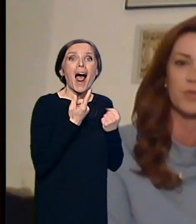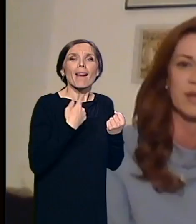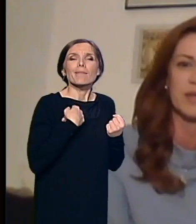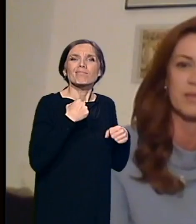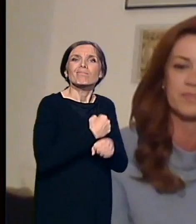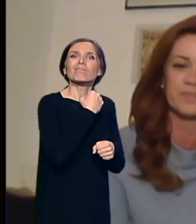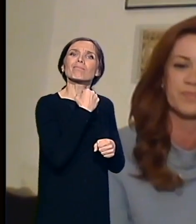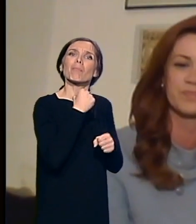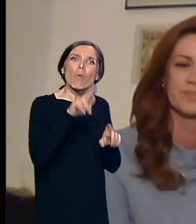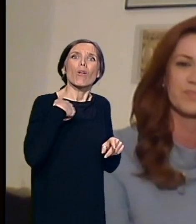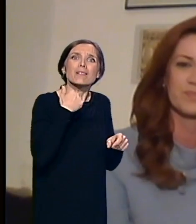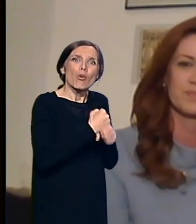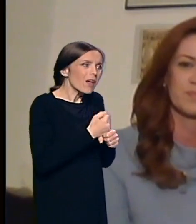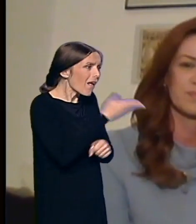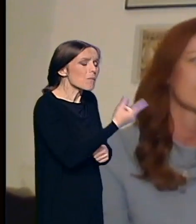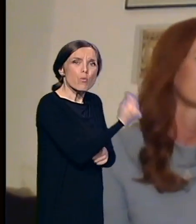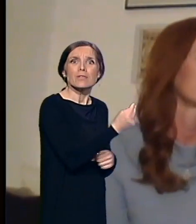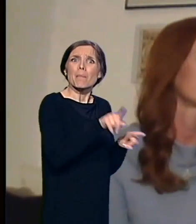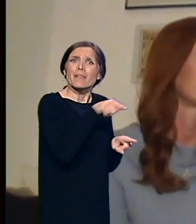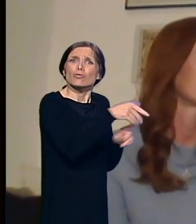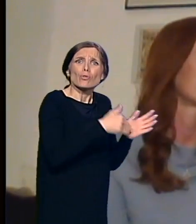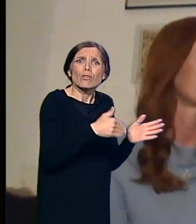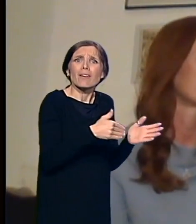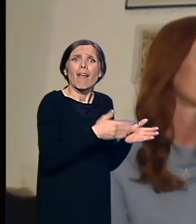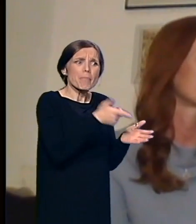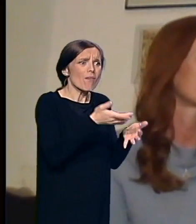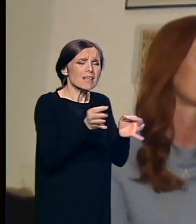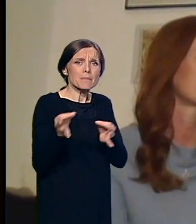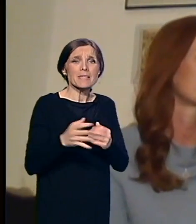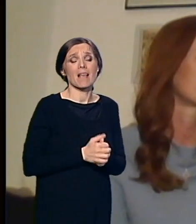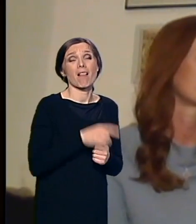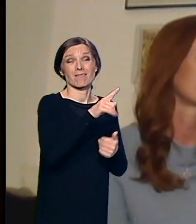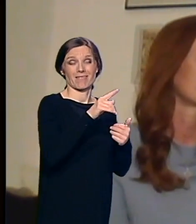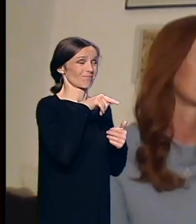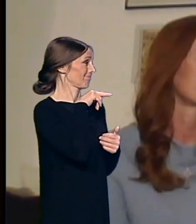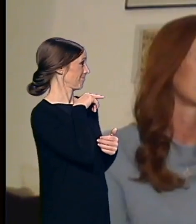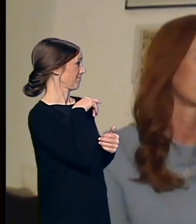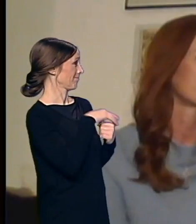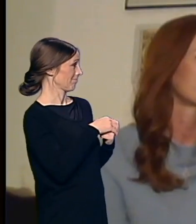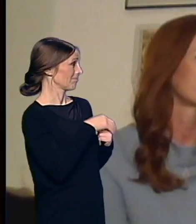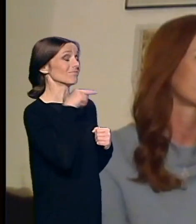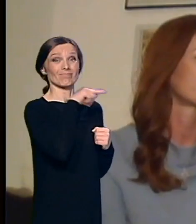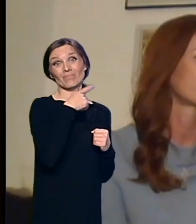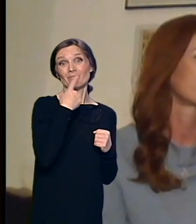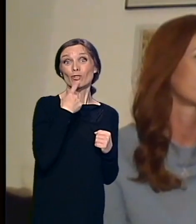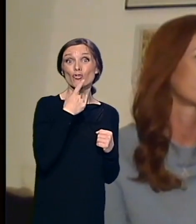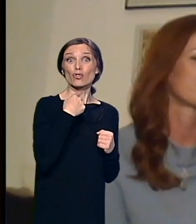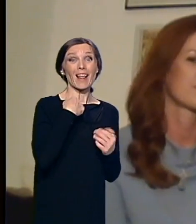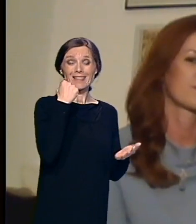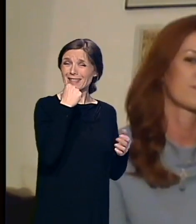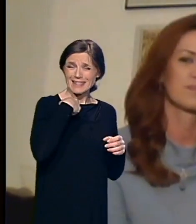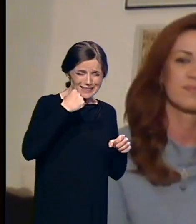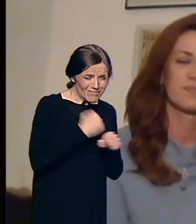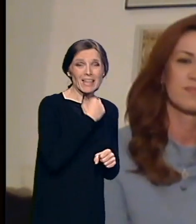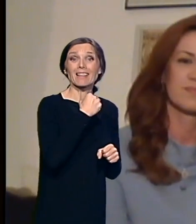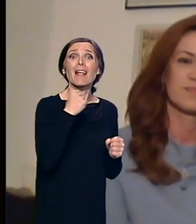to potrebno. Ja stalno kažem samo još za kraj da tvrdim da kada bi svi dali ovoliko energije koliko smo dali za